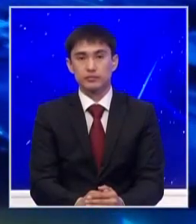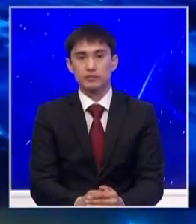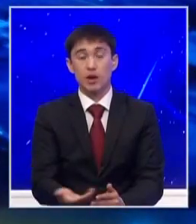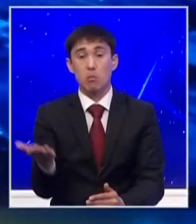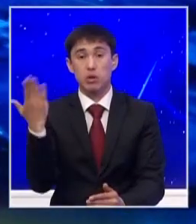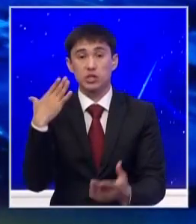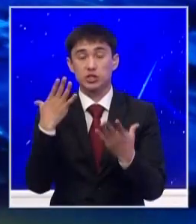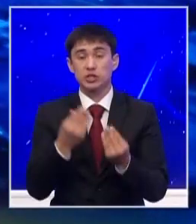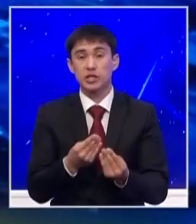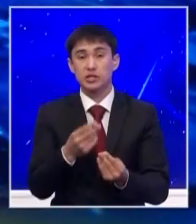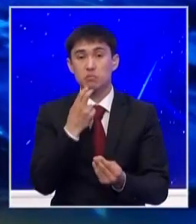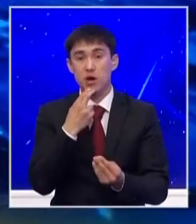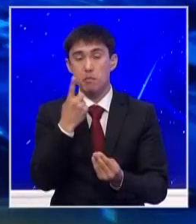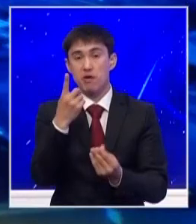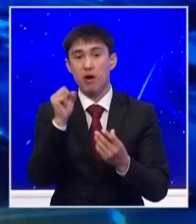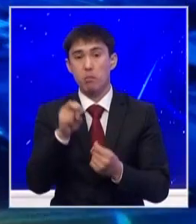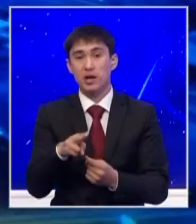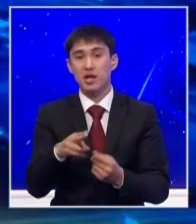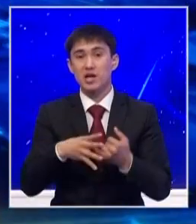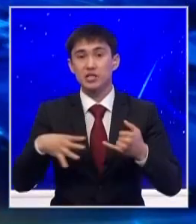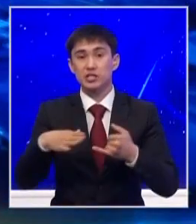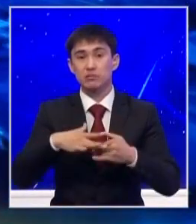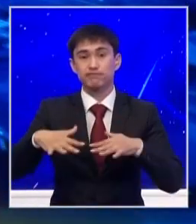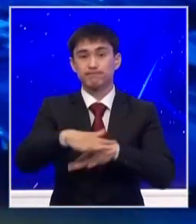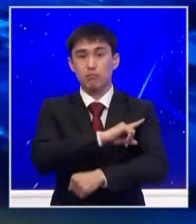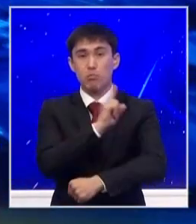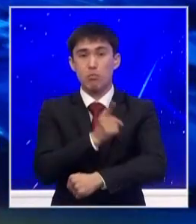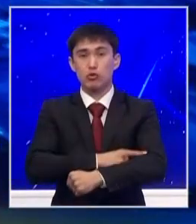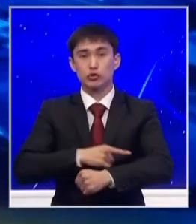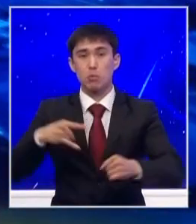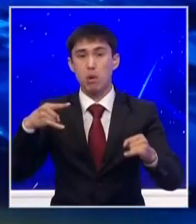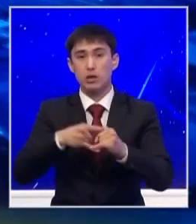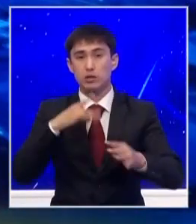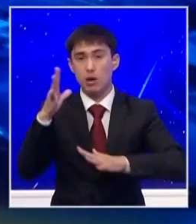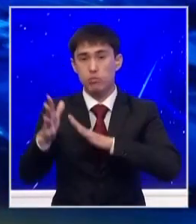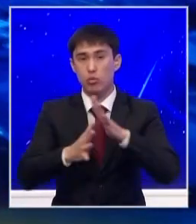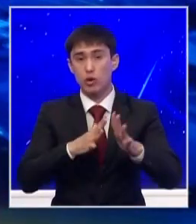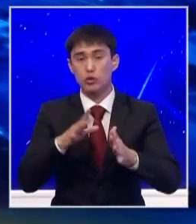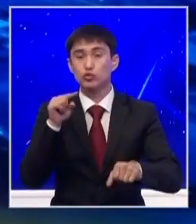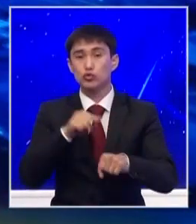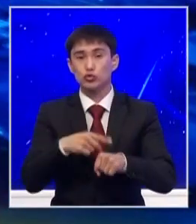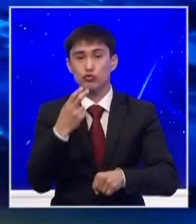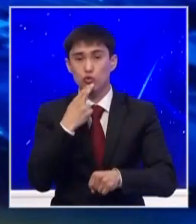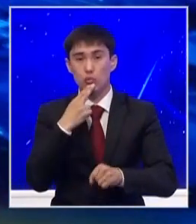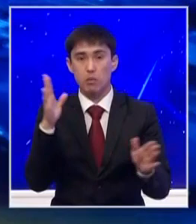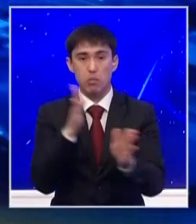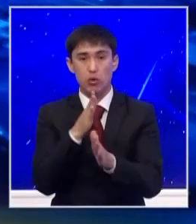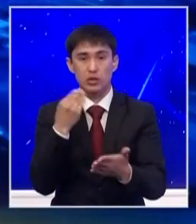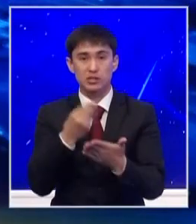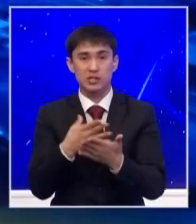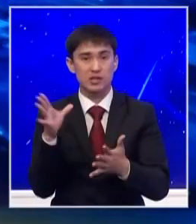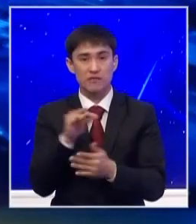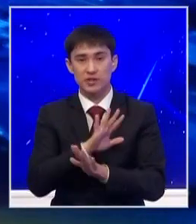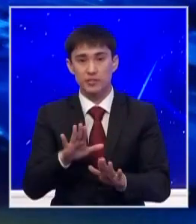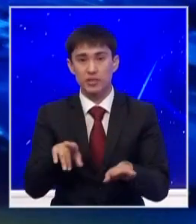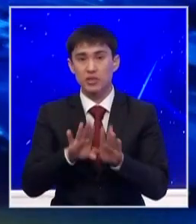В прошедший день смеха 1 апреля землю накрыла мощная магнитная буря. Однако чувство юмора природы оценили далеко не